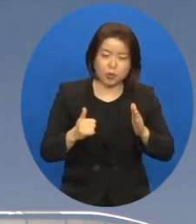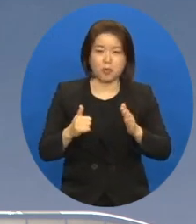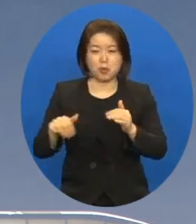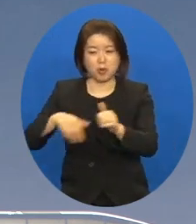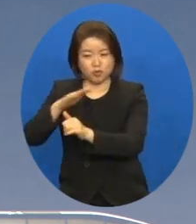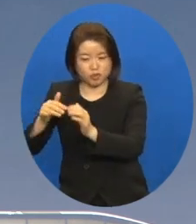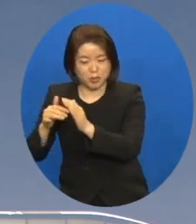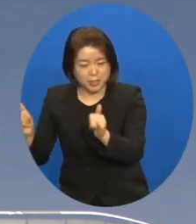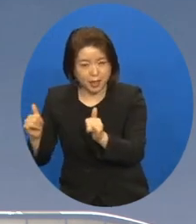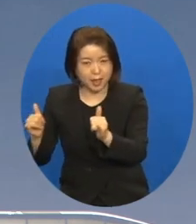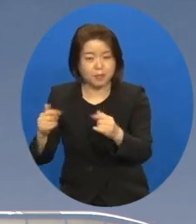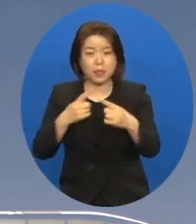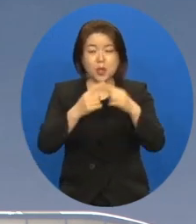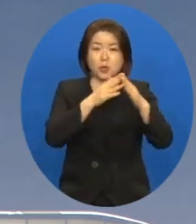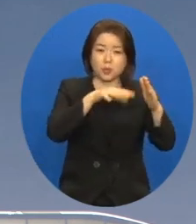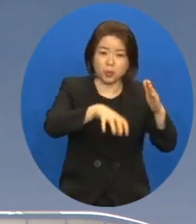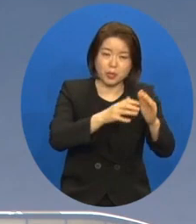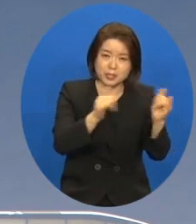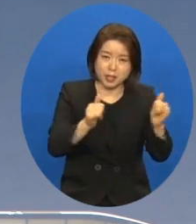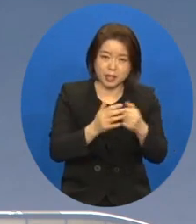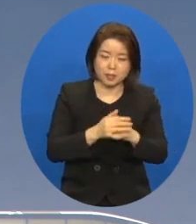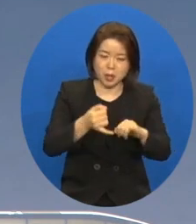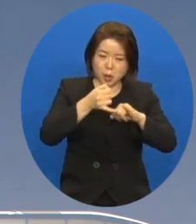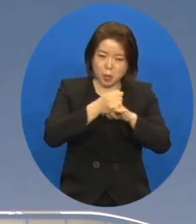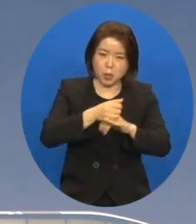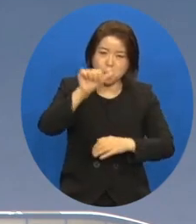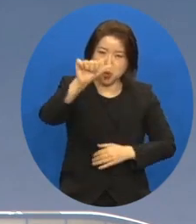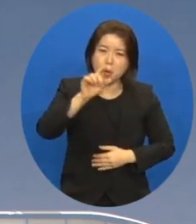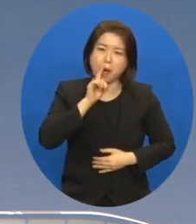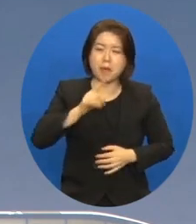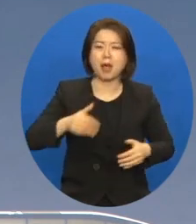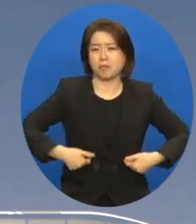있는 사람에게 꼭 다섯 마디는 하고 죽어야 됩니다.